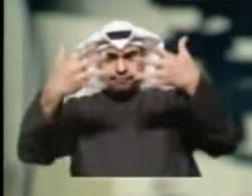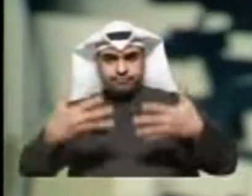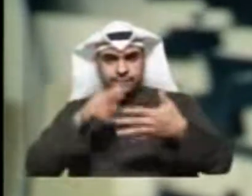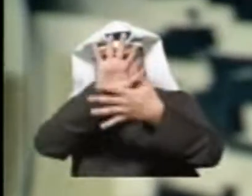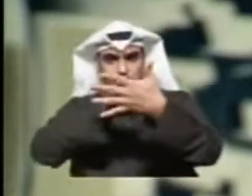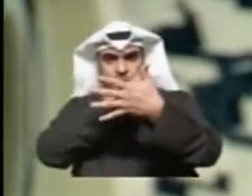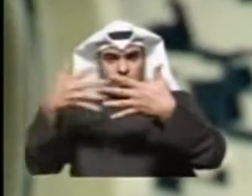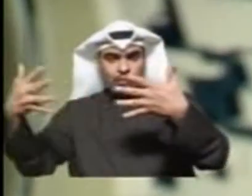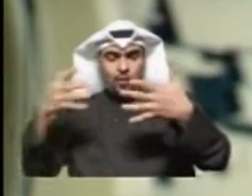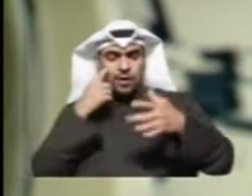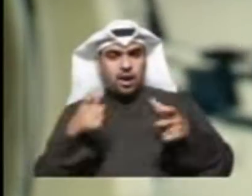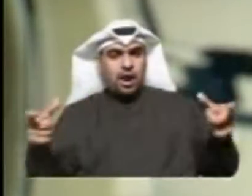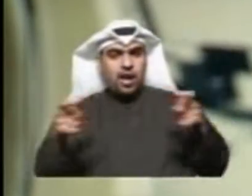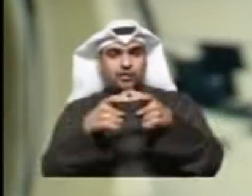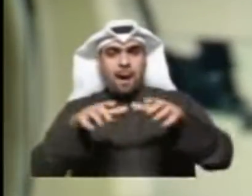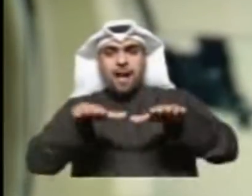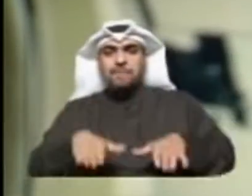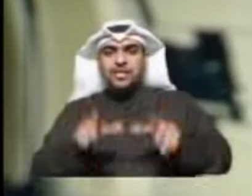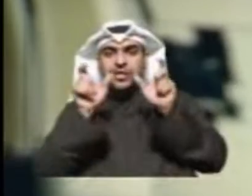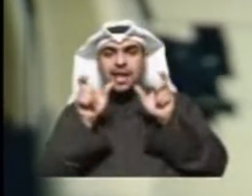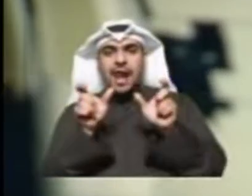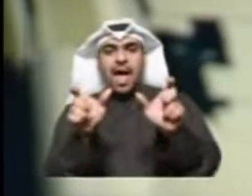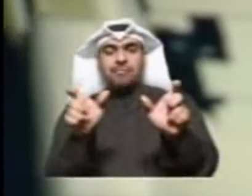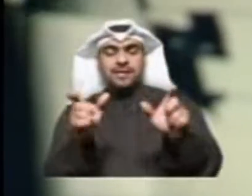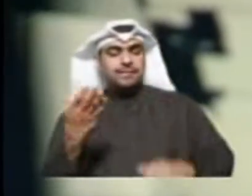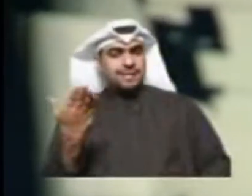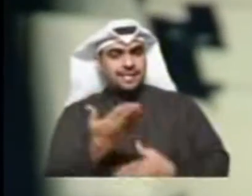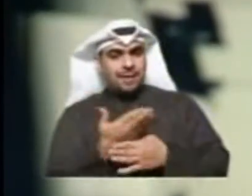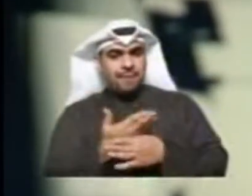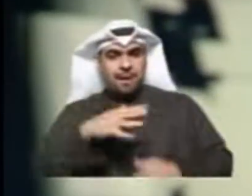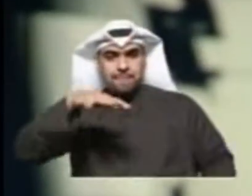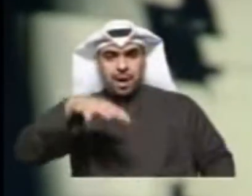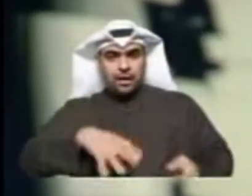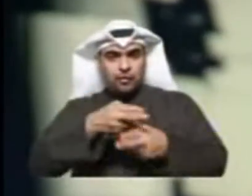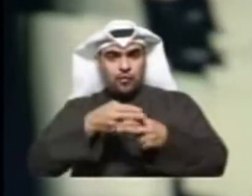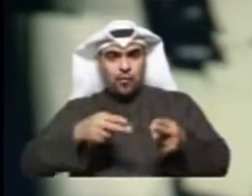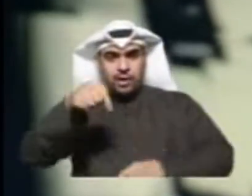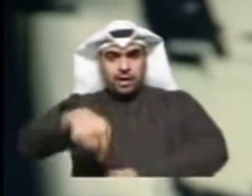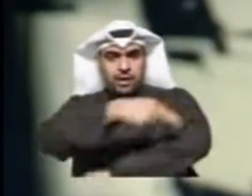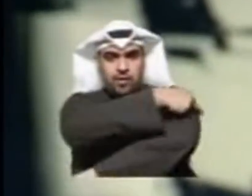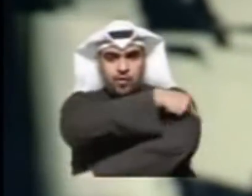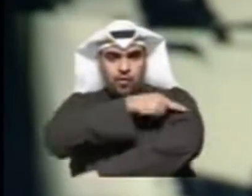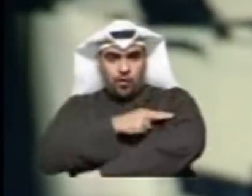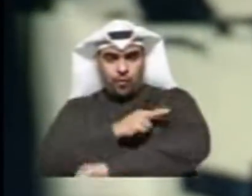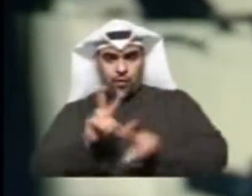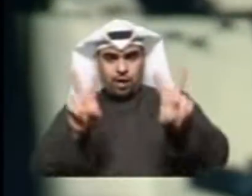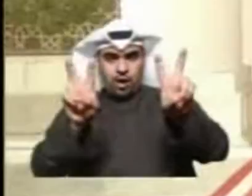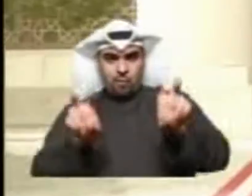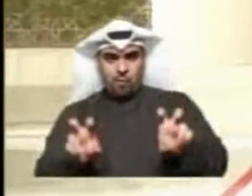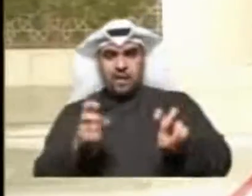جدول أعمال مجلس الأمن في إطار استكمال دولة الكويت عضويتها غير الدائمة في مجلس الأمن